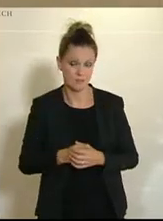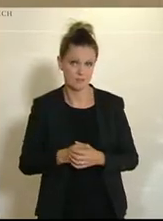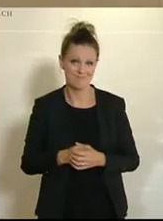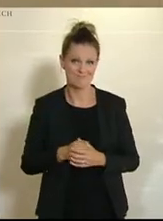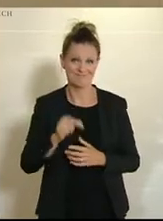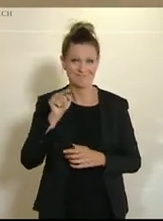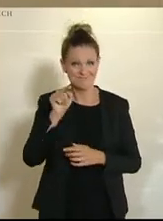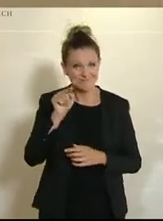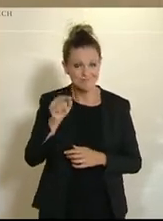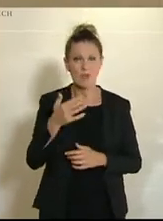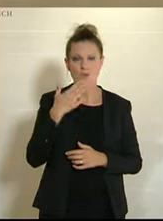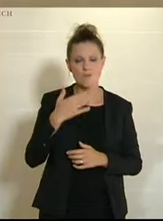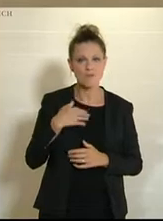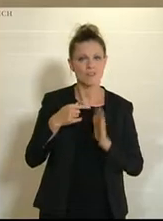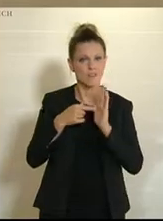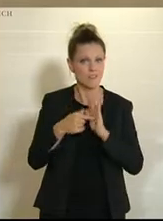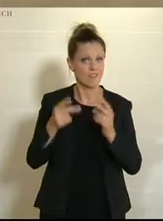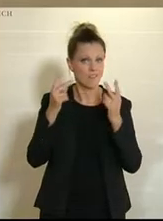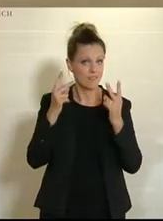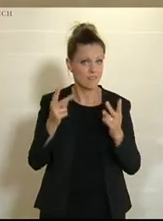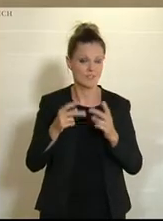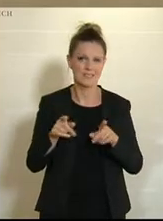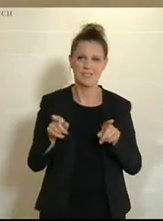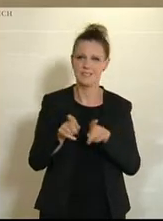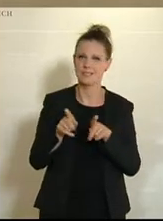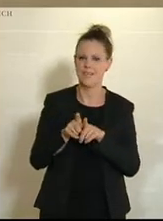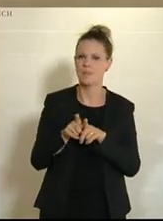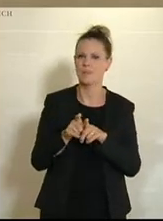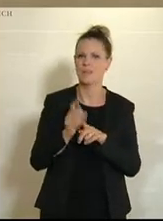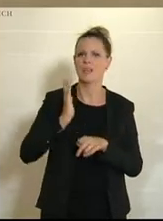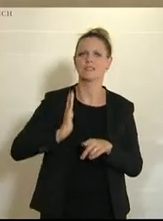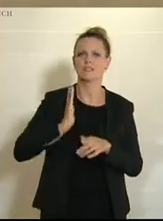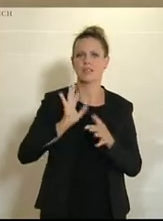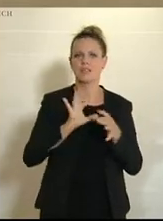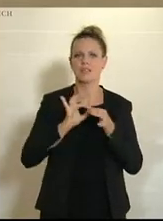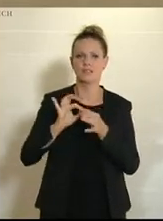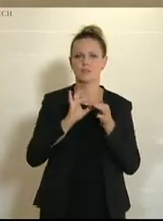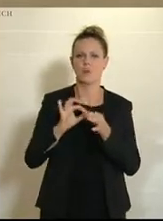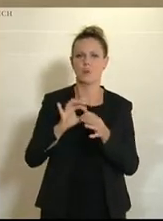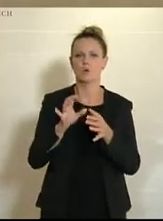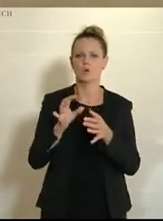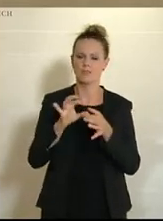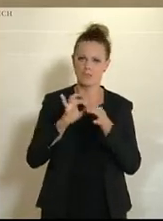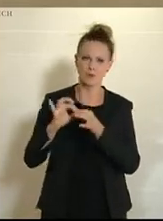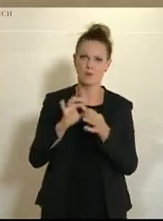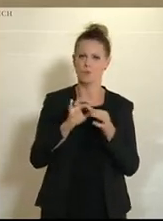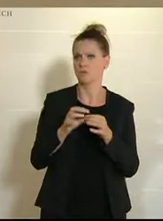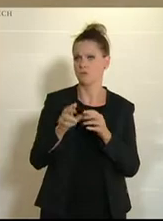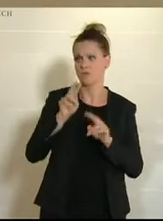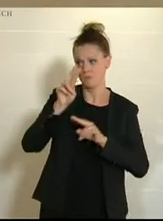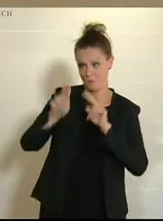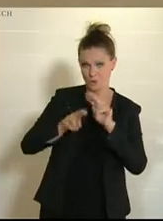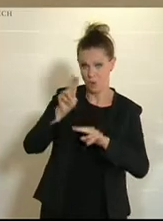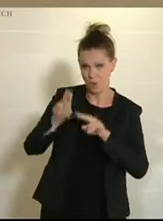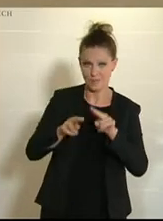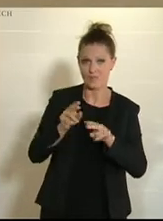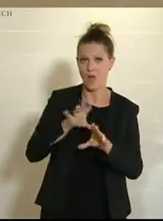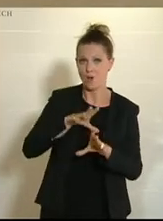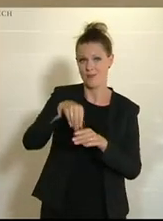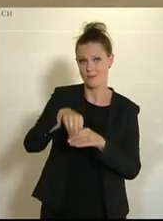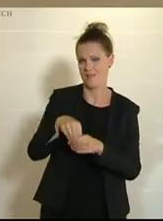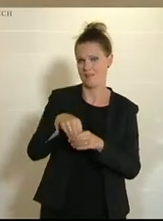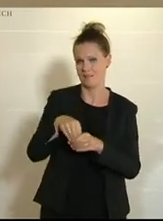diese Relevanz wollen wir unterstreichen. Das Gleiche gilt für zivilgesellschaftliche Organisationen, die diese Leute betreuen. Auch die sollen mit